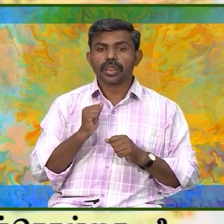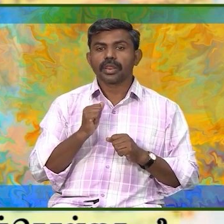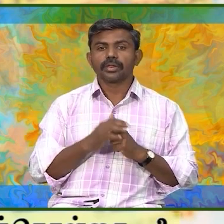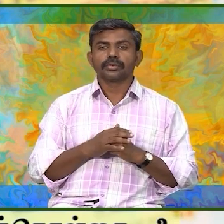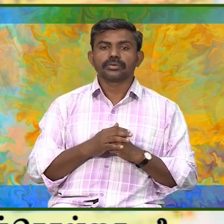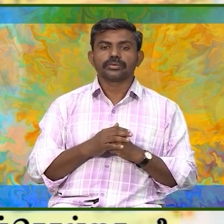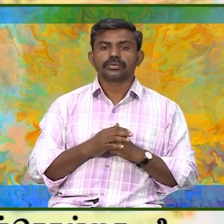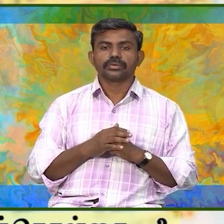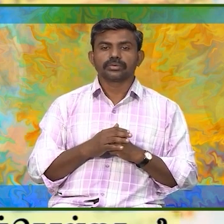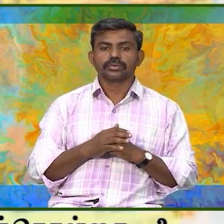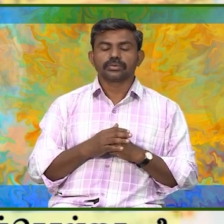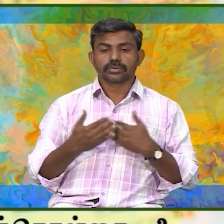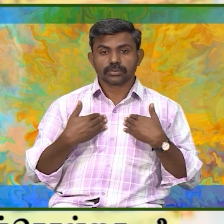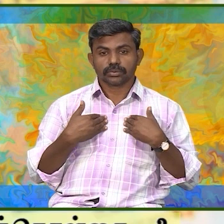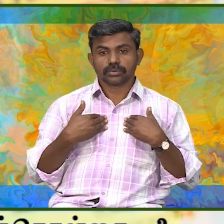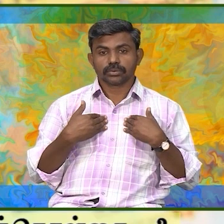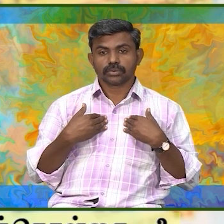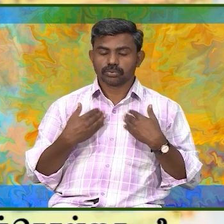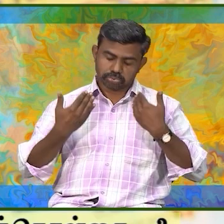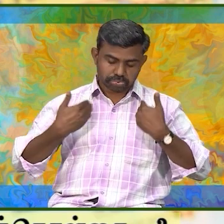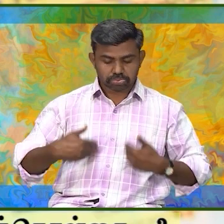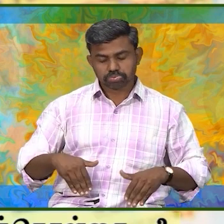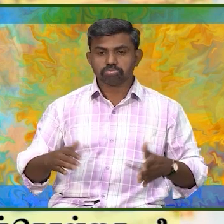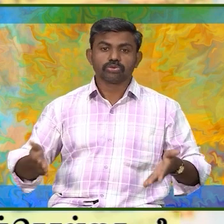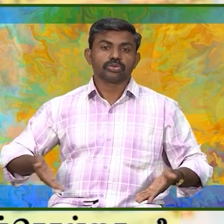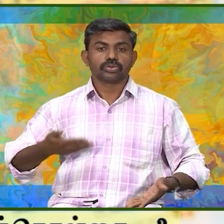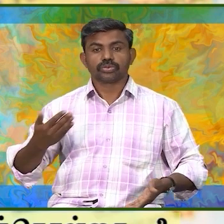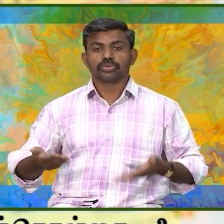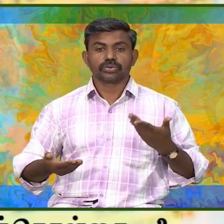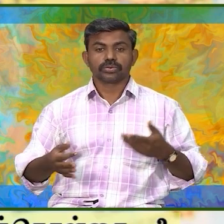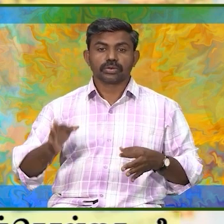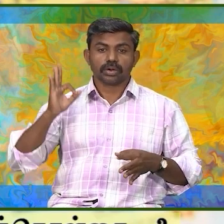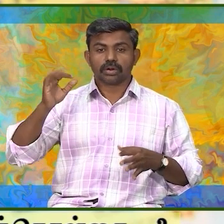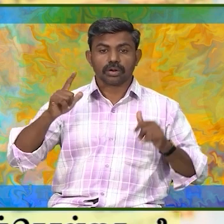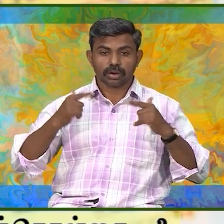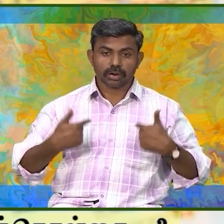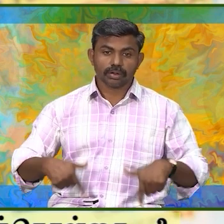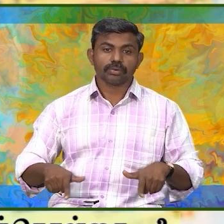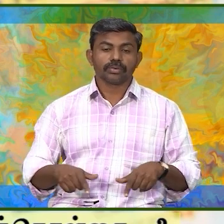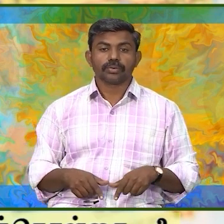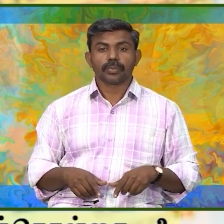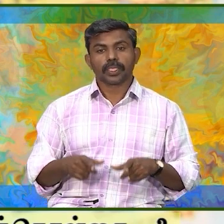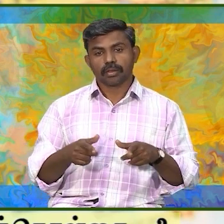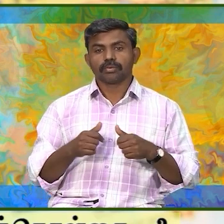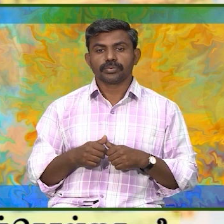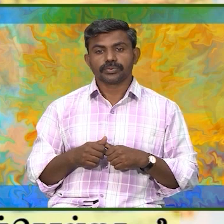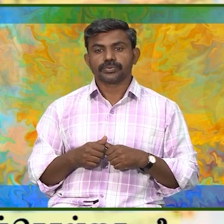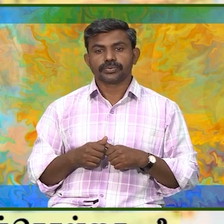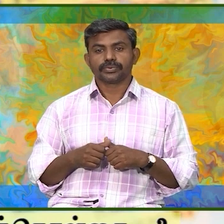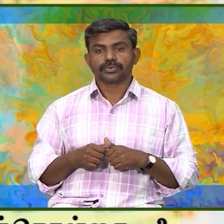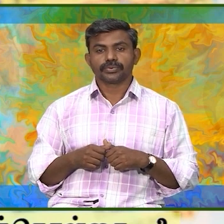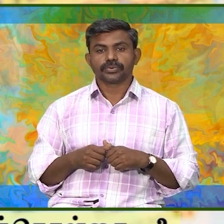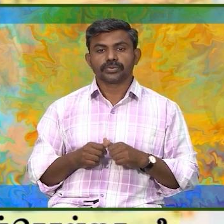என்ன, அடுத்த கேள்வி வரும். நம்மெல்லாம் சுகபோகமாக சந்தோஷமாக நல்லா வாழணும். வாழணுமா வேண்டாமா?